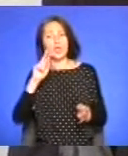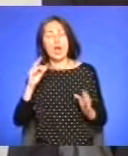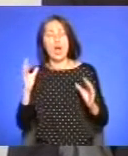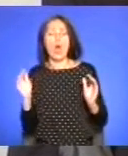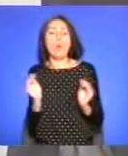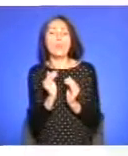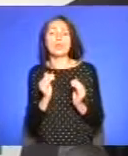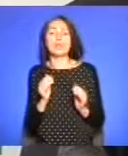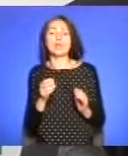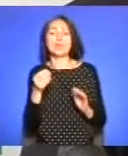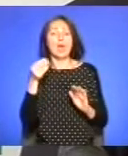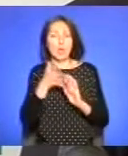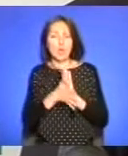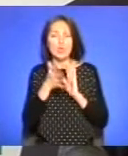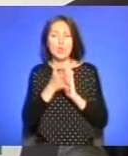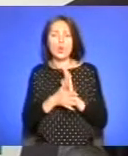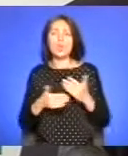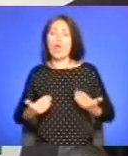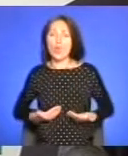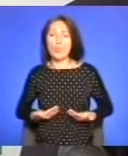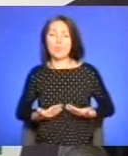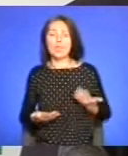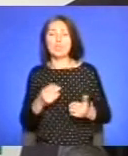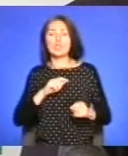коммунальные. Если убытки